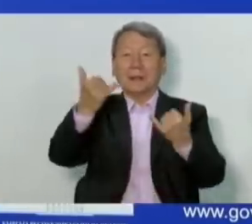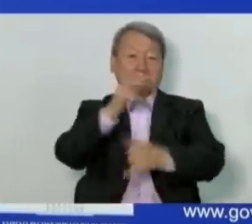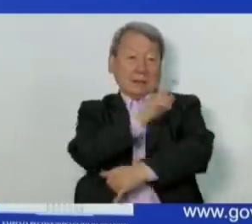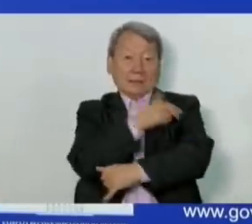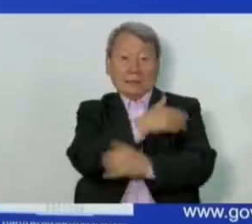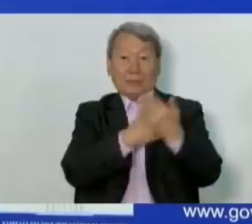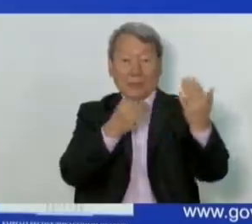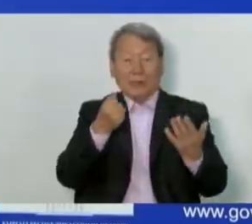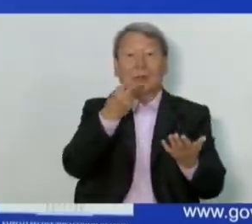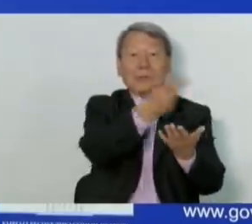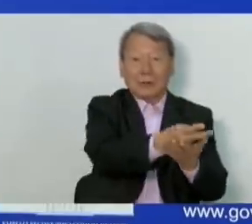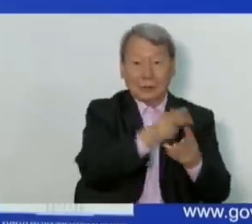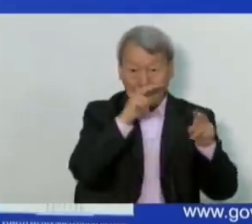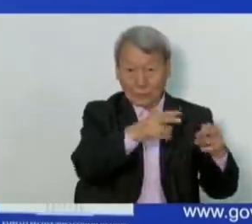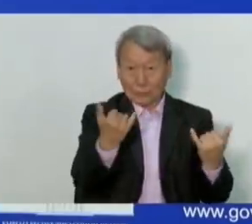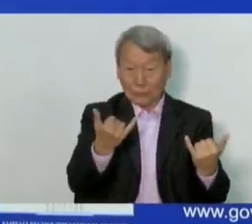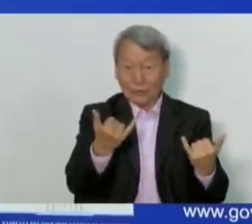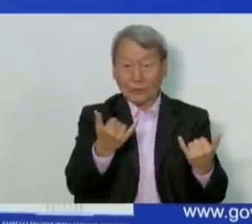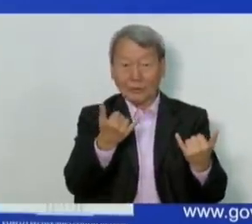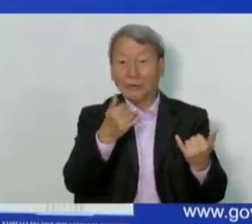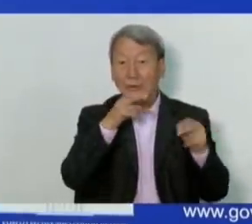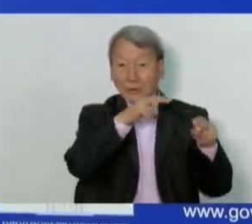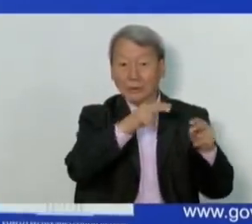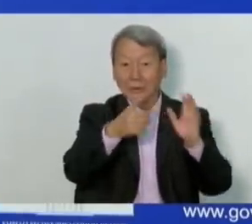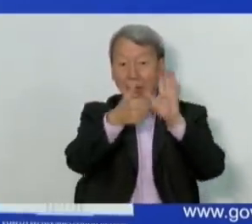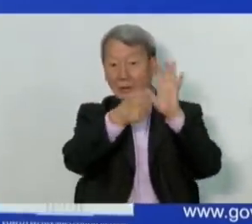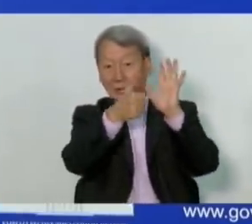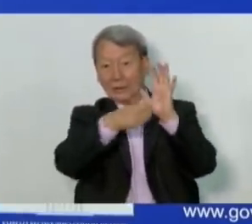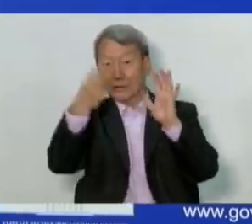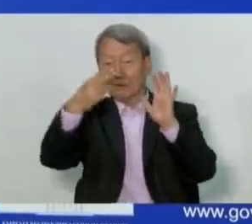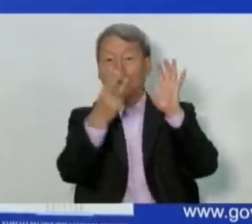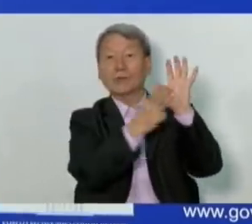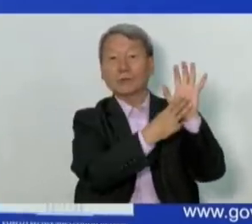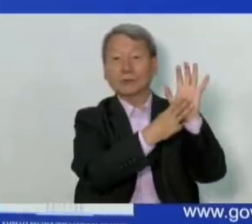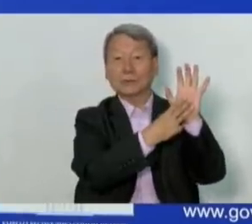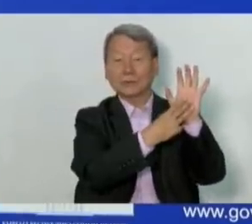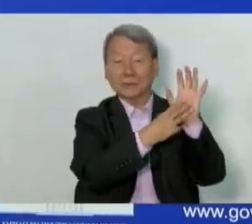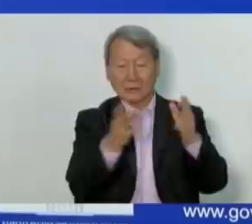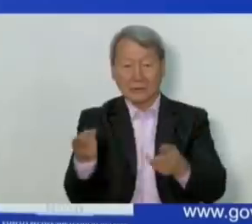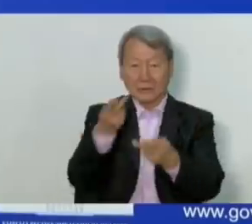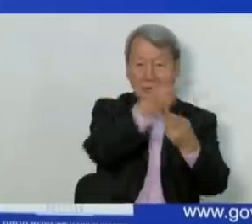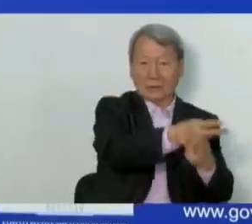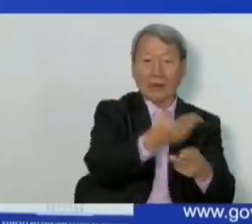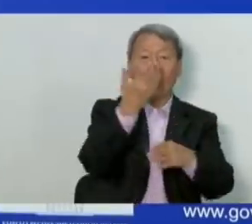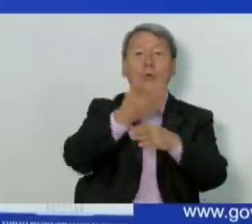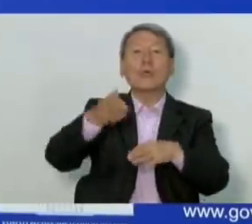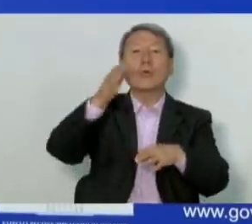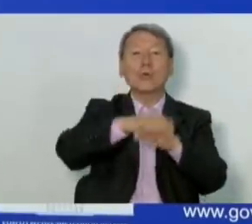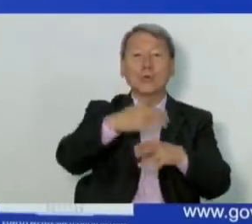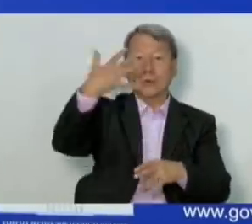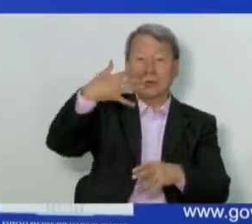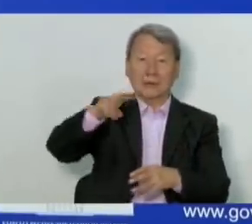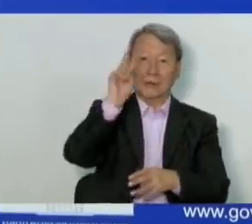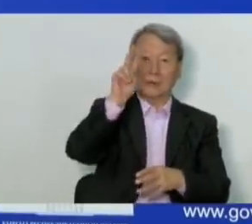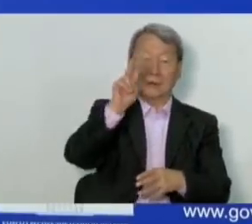Оғырғанаға жатқырылғандардың бүгінгі күнді саны 628 адамды түзді. Оғырабалда 52,